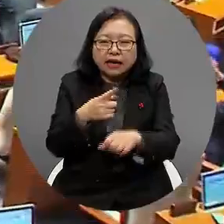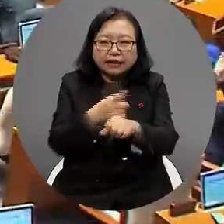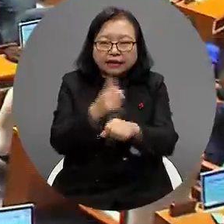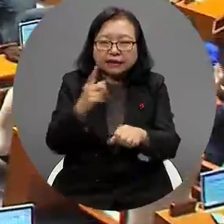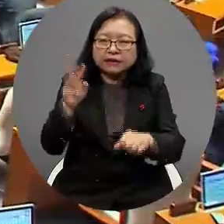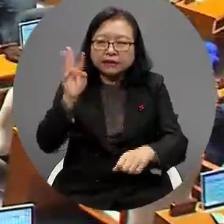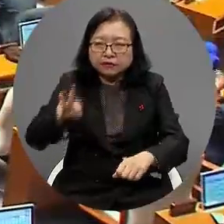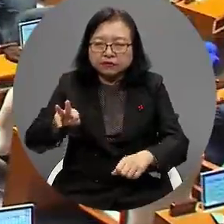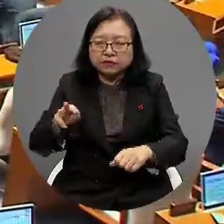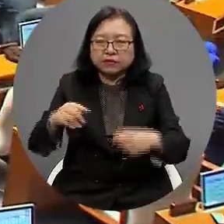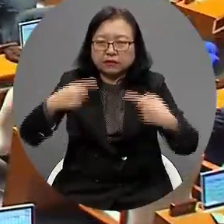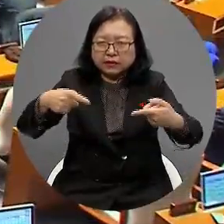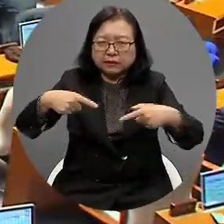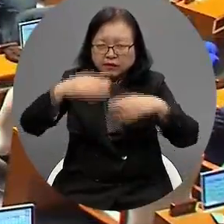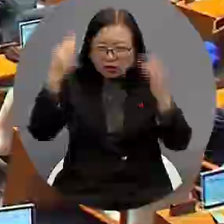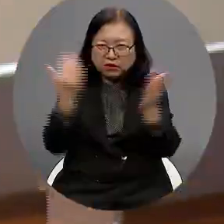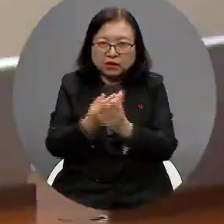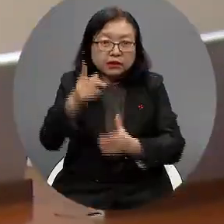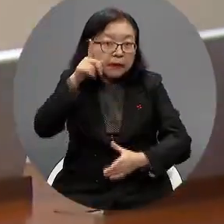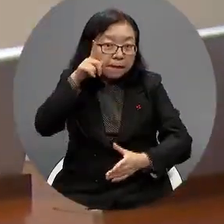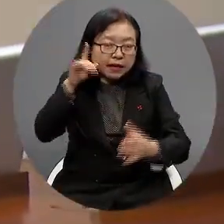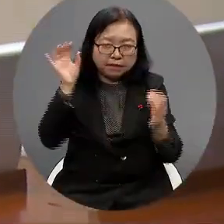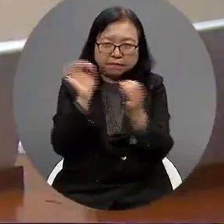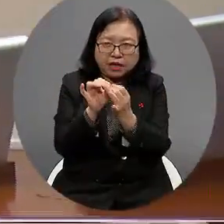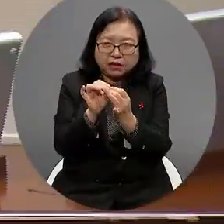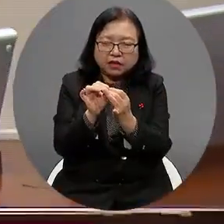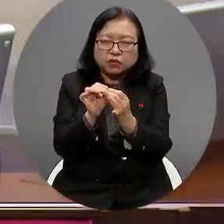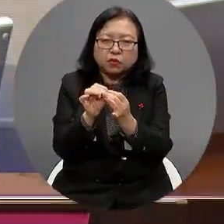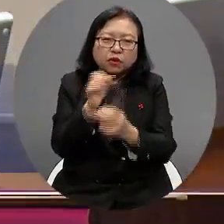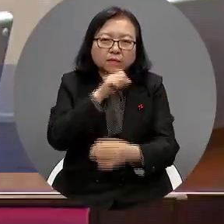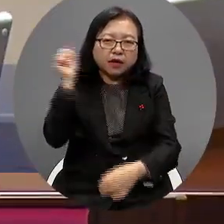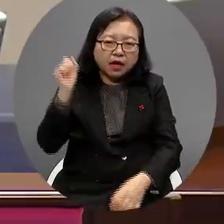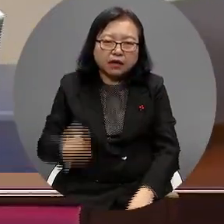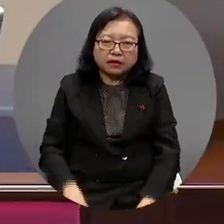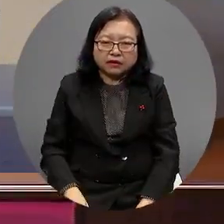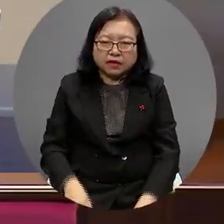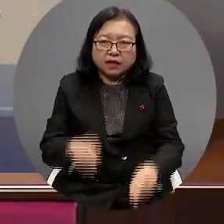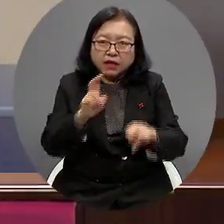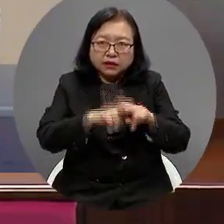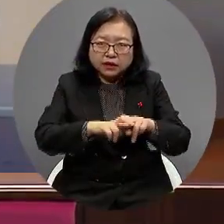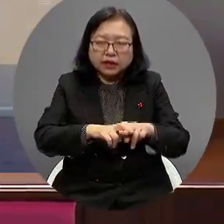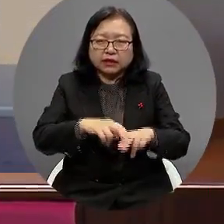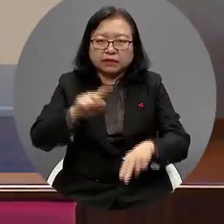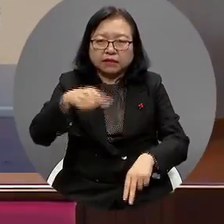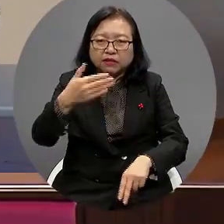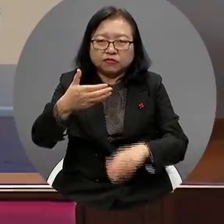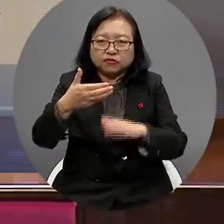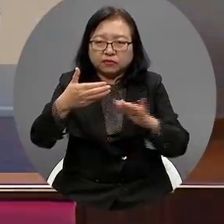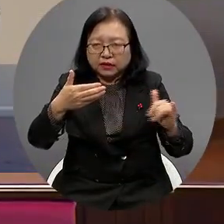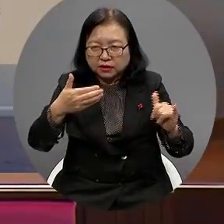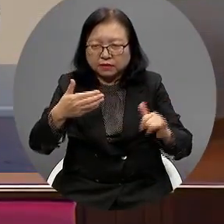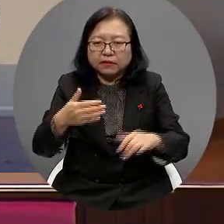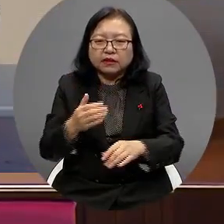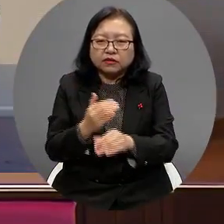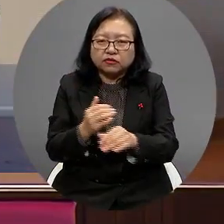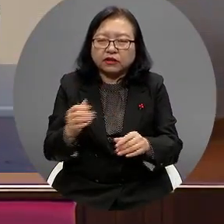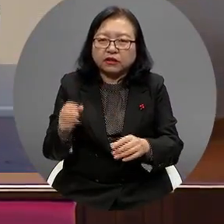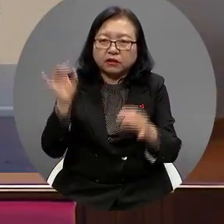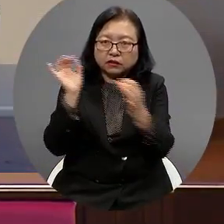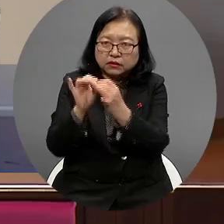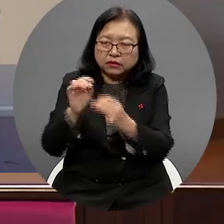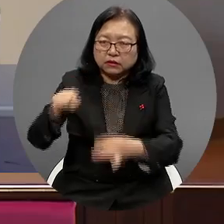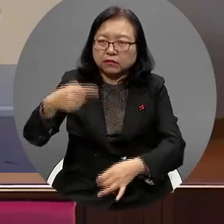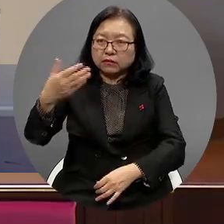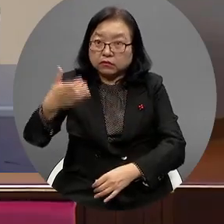전원의 찬성으로 가결됐습니다. 재석 190인 중 찬성 191으로서 비상계엄